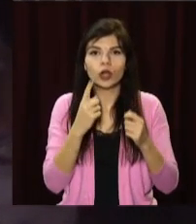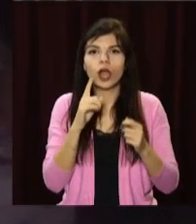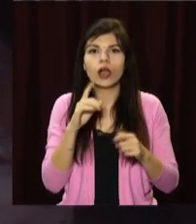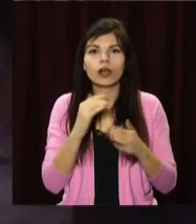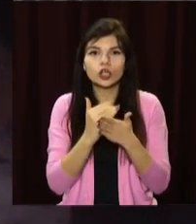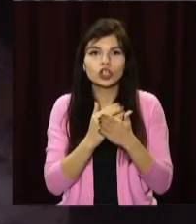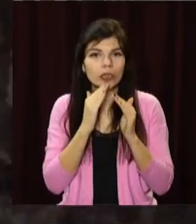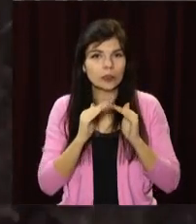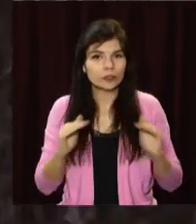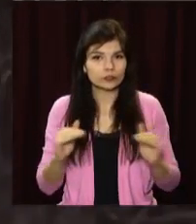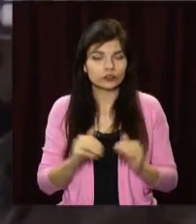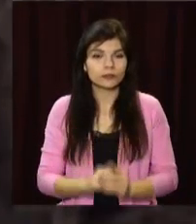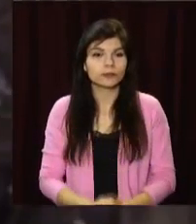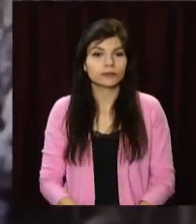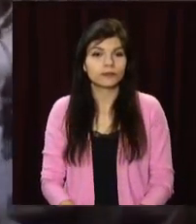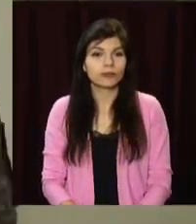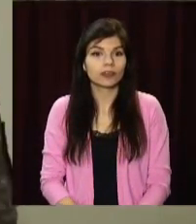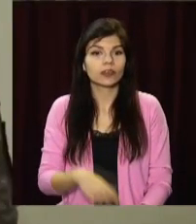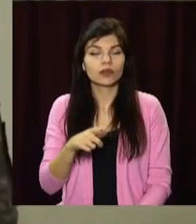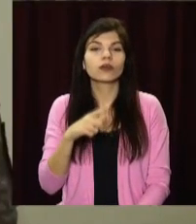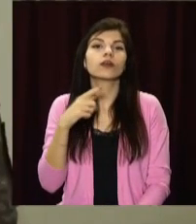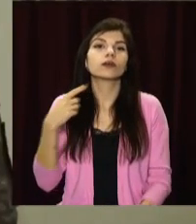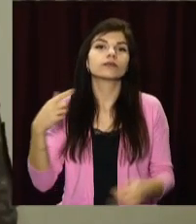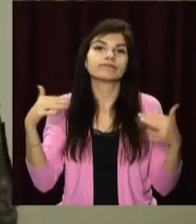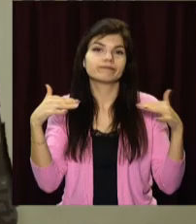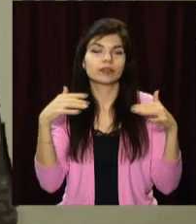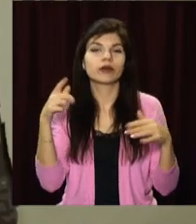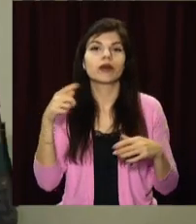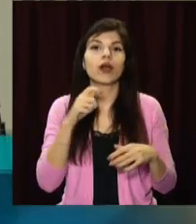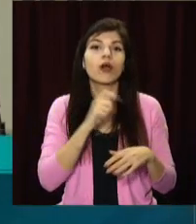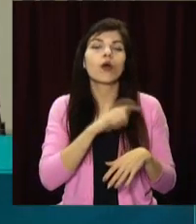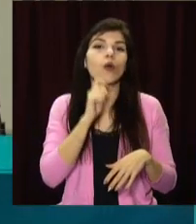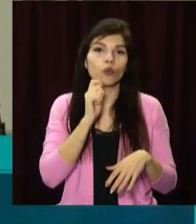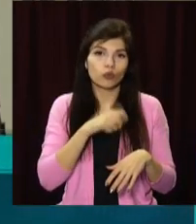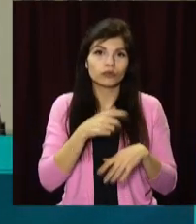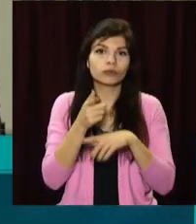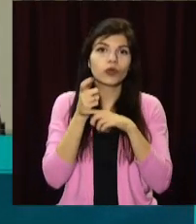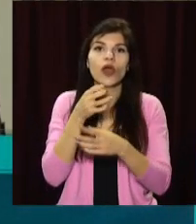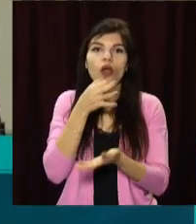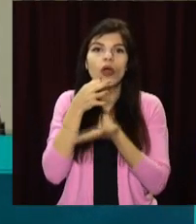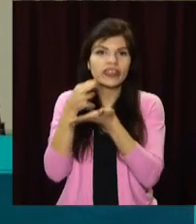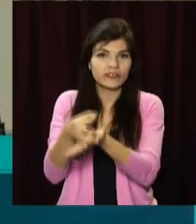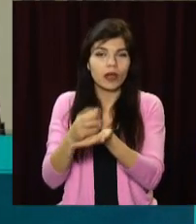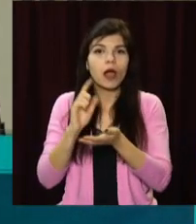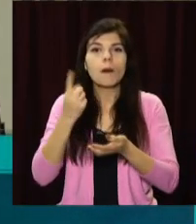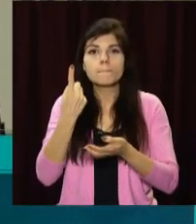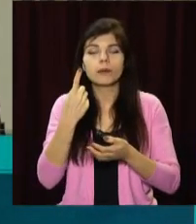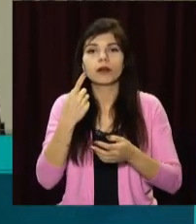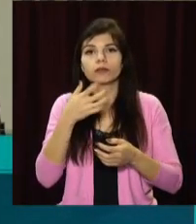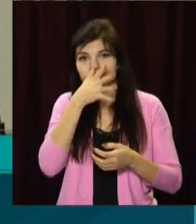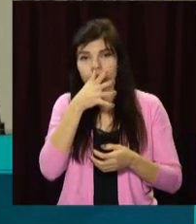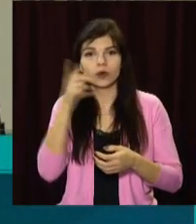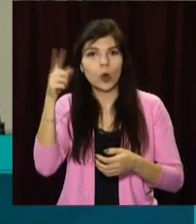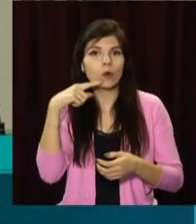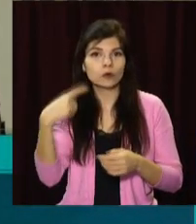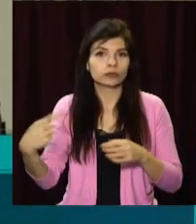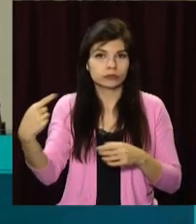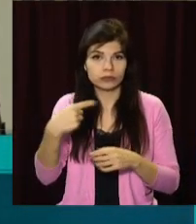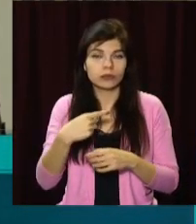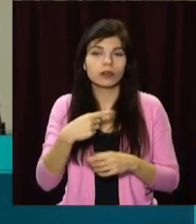разів порушував режим тиші. На обстріли збройних формувань Російської Федерації українські воїни відкривали вогонь у